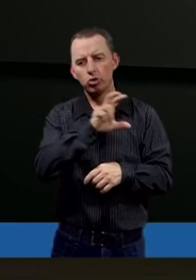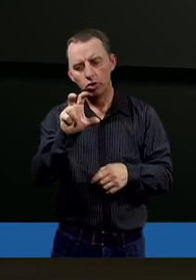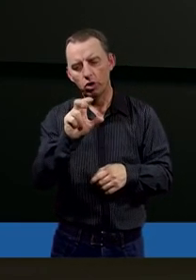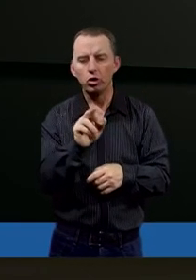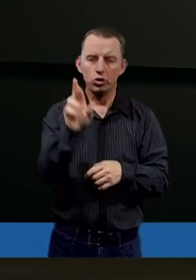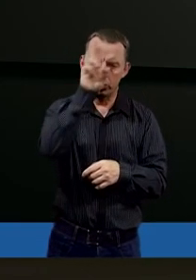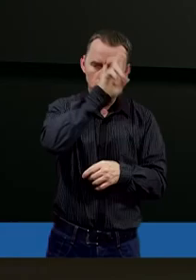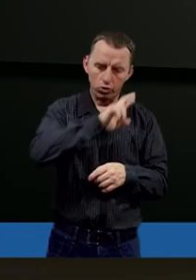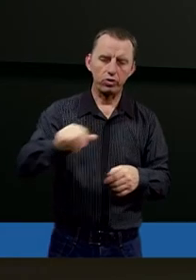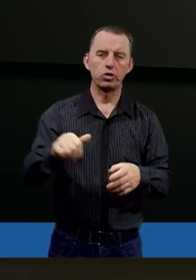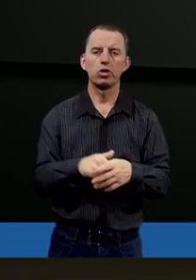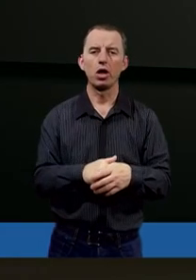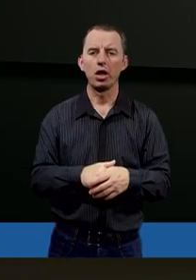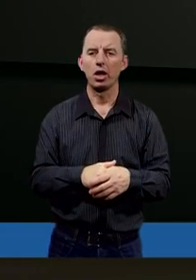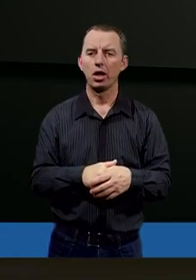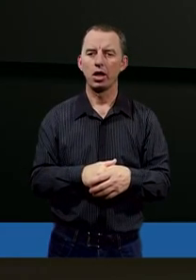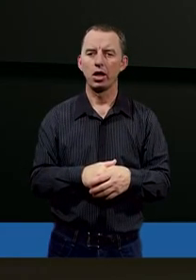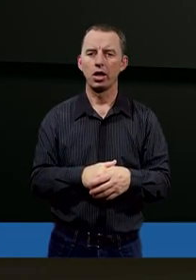rzeczywiście